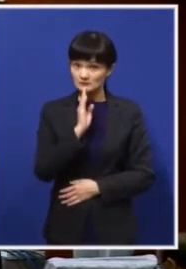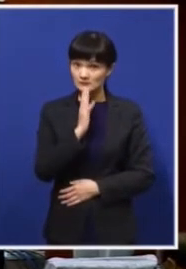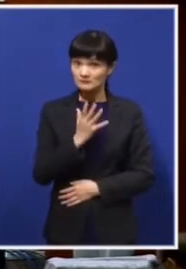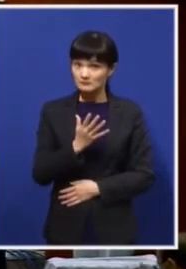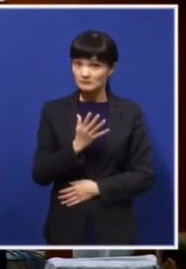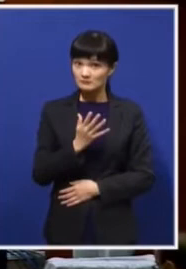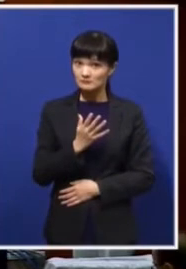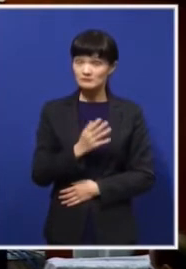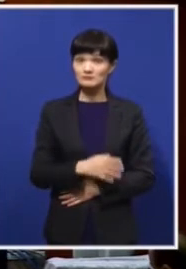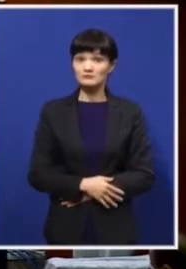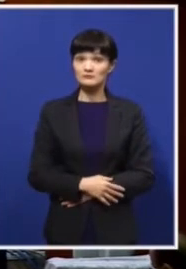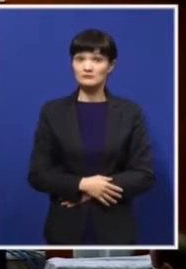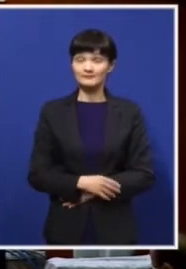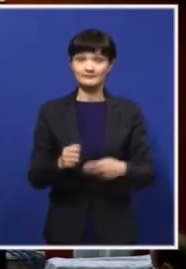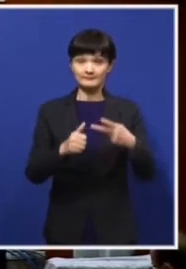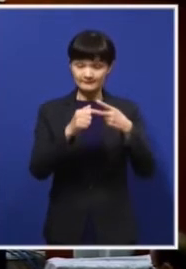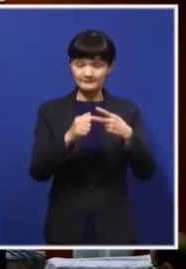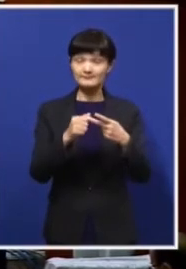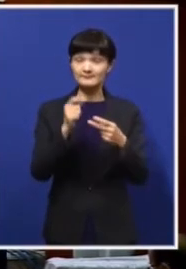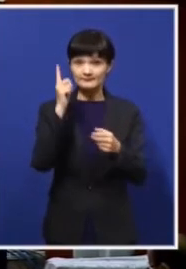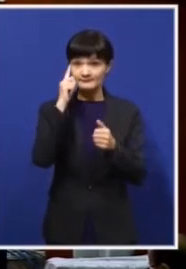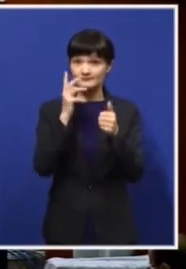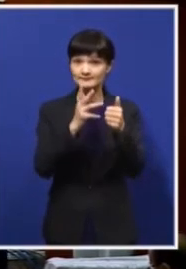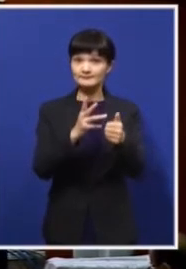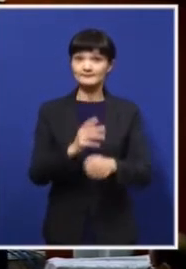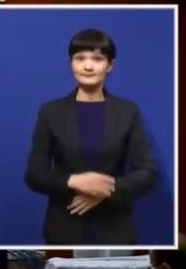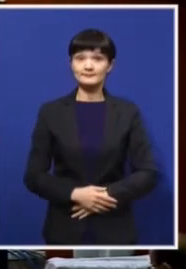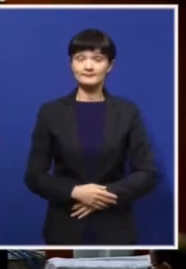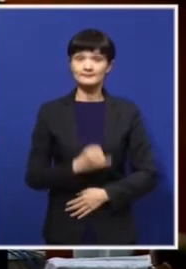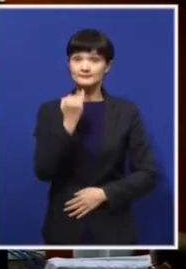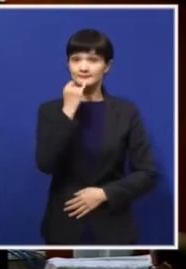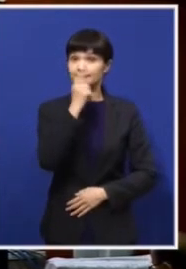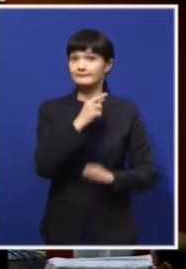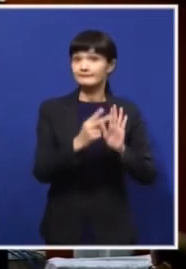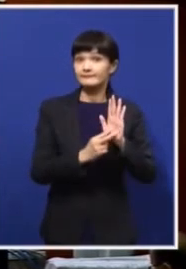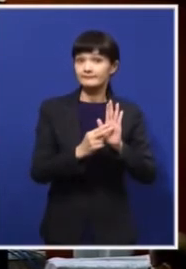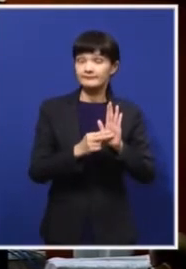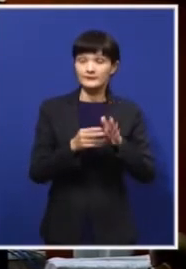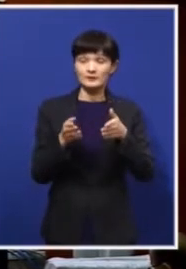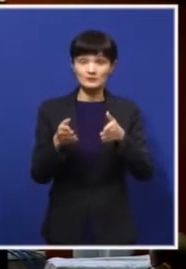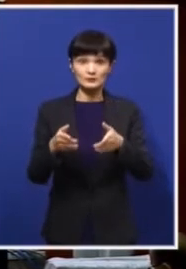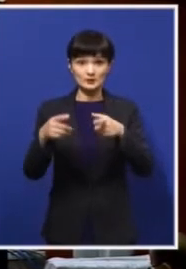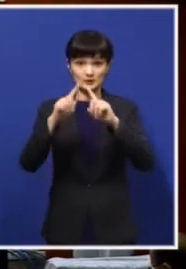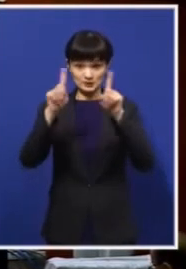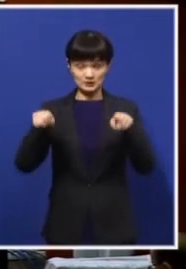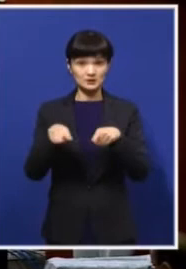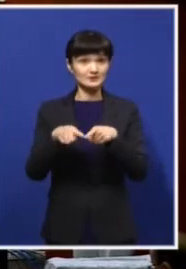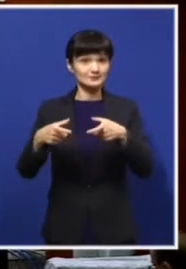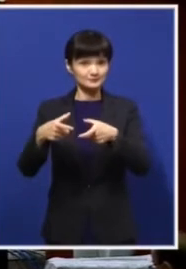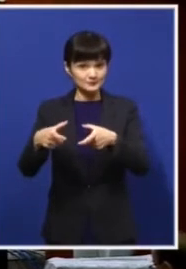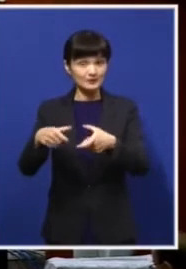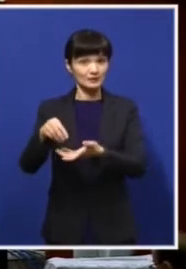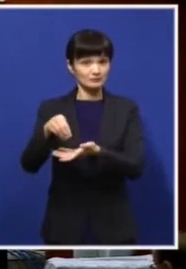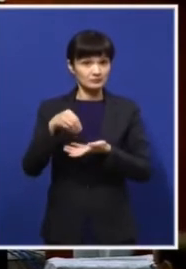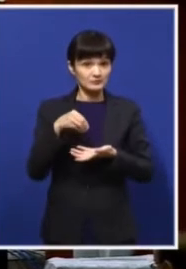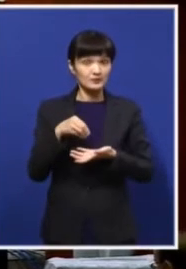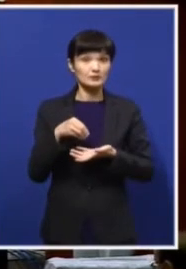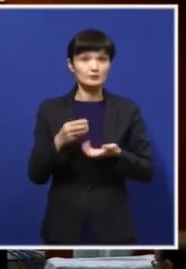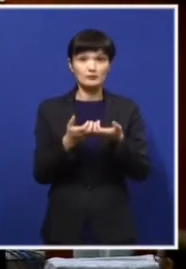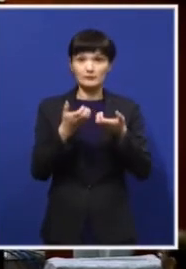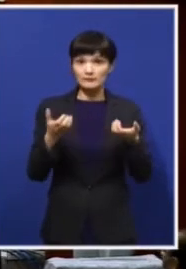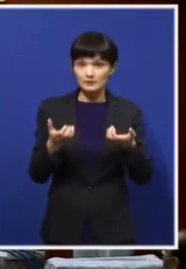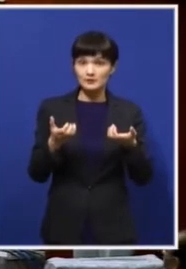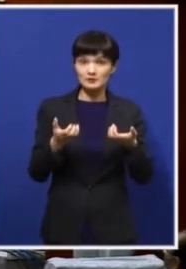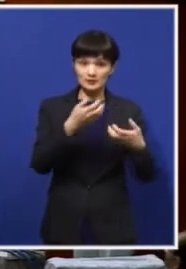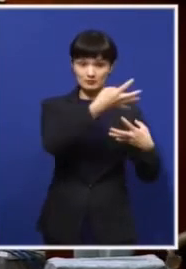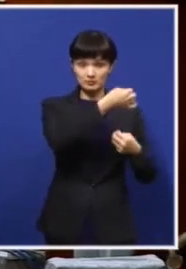然后第二个问题，可不可以说明一下，在纸本的五倍券的领取，这次有分两梯次的